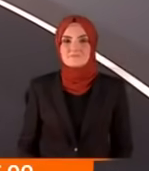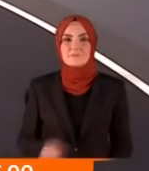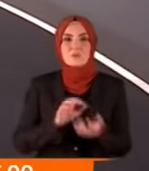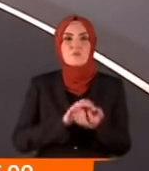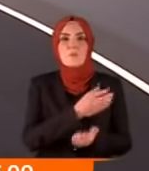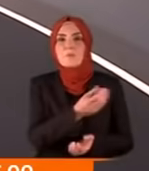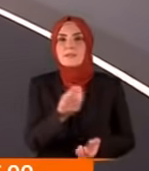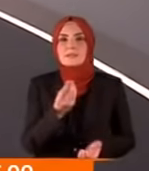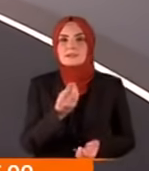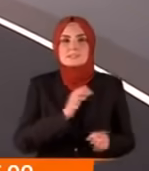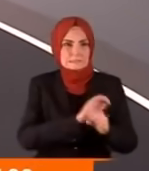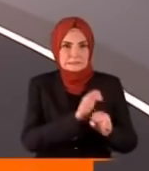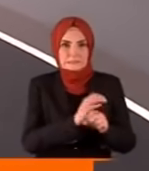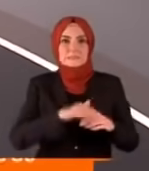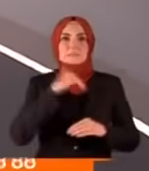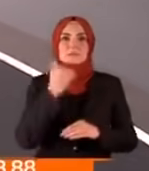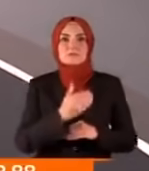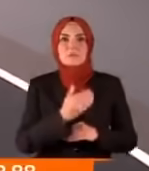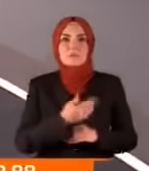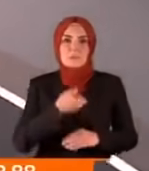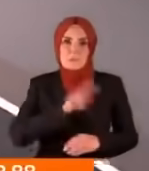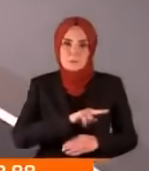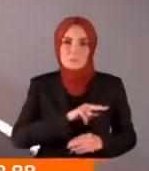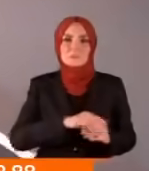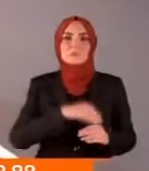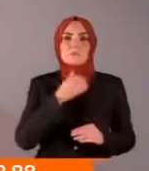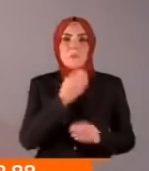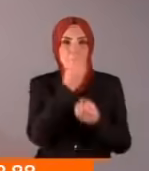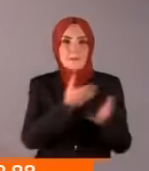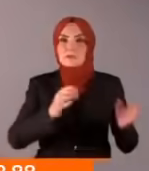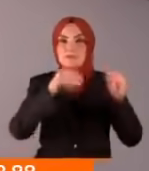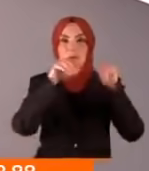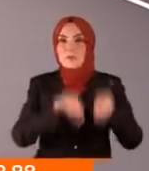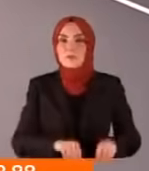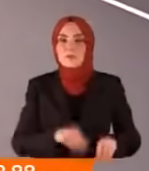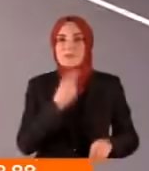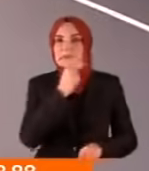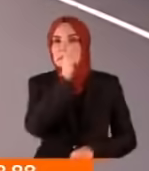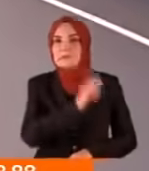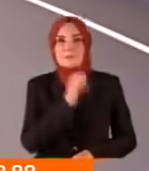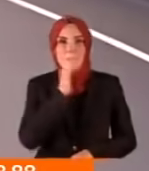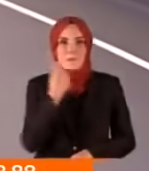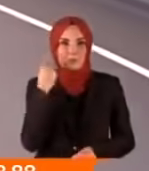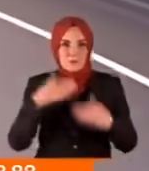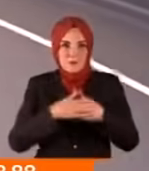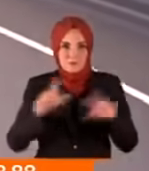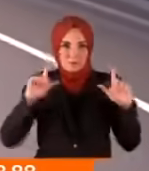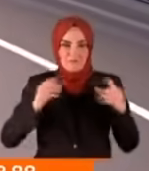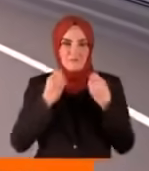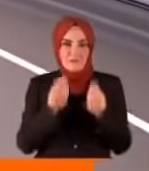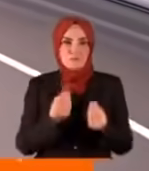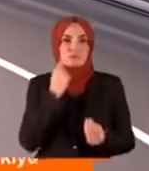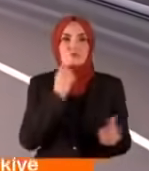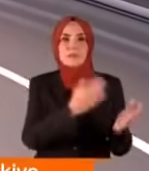Köpeklere işkence edip öldürdükten sonra evin bahçesine gömdüğü iddia edilen Meral Tekin'in haberini dün getirmiştik ekrana. Gözaltına alınan Tekin mahkeme